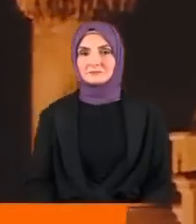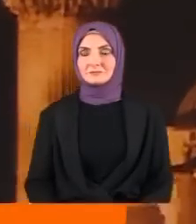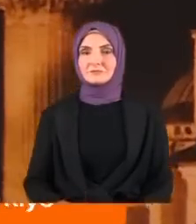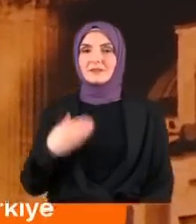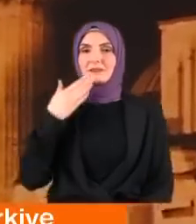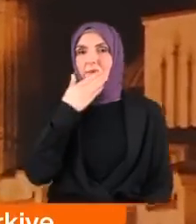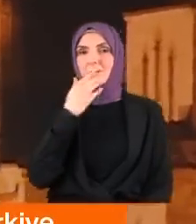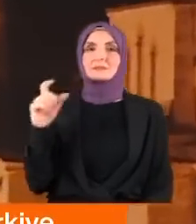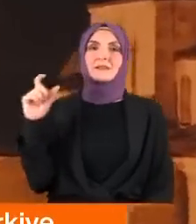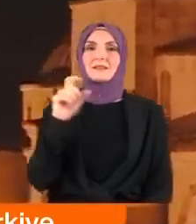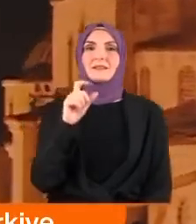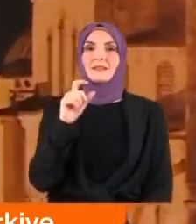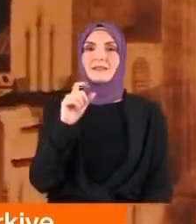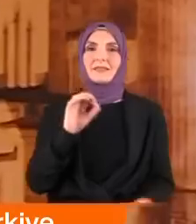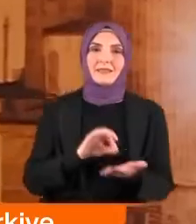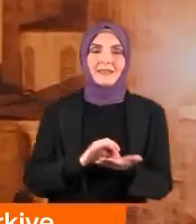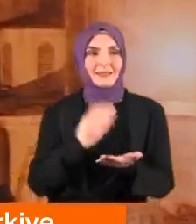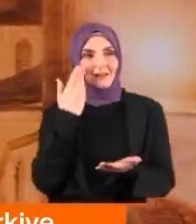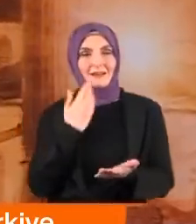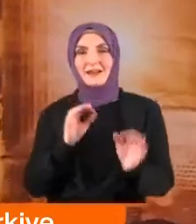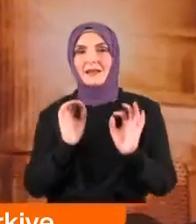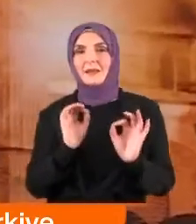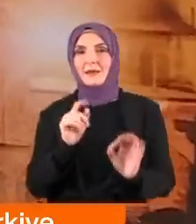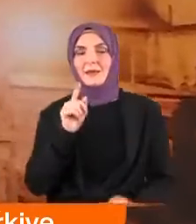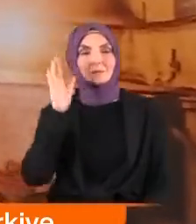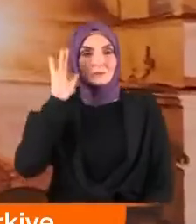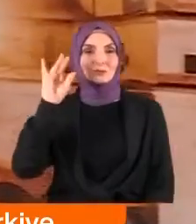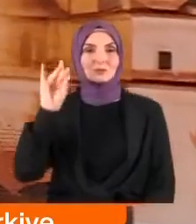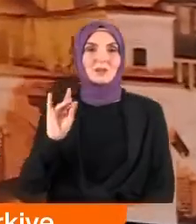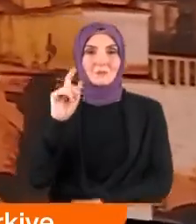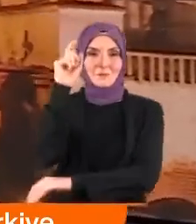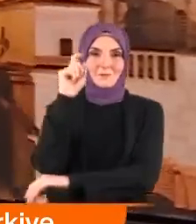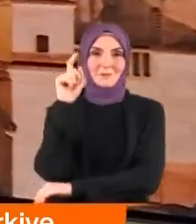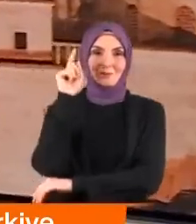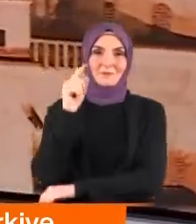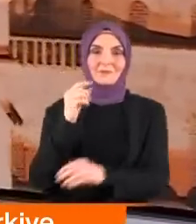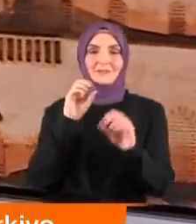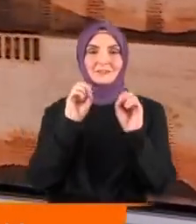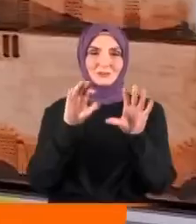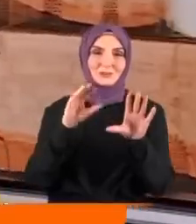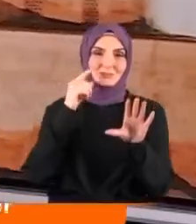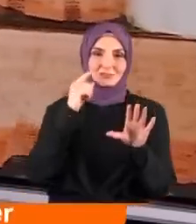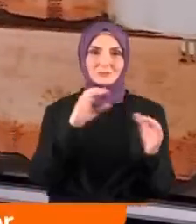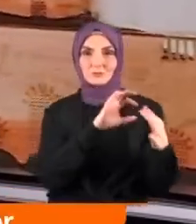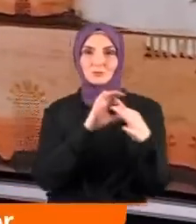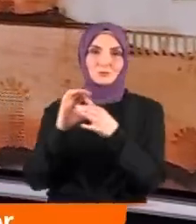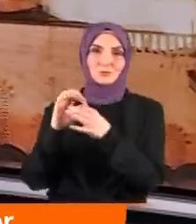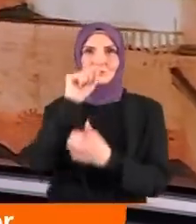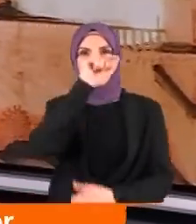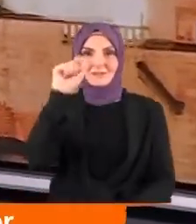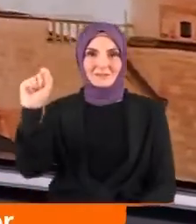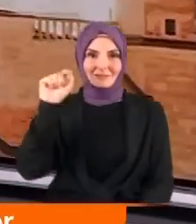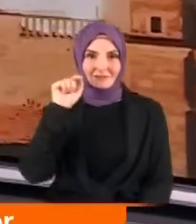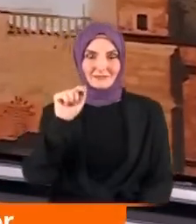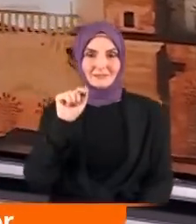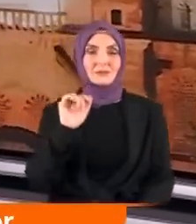Ramazan ayının sembollerinden biri de cami minarelerine asılan o ışıklı yazılar, yani mahyalar. Günümüzün son mahya ustalarından